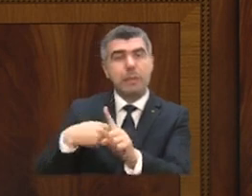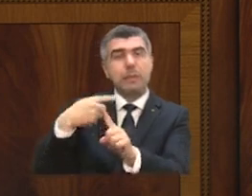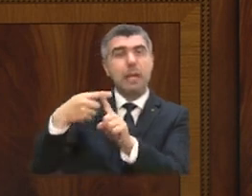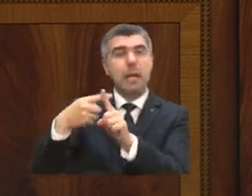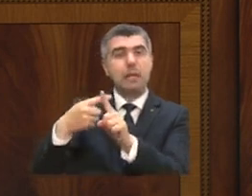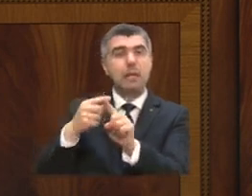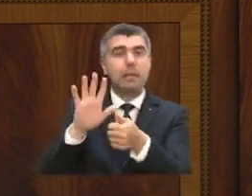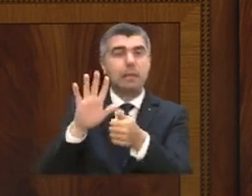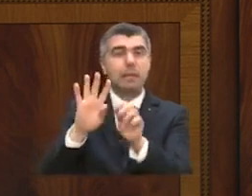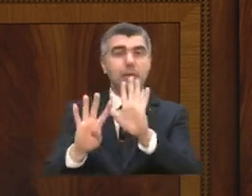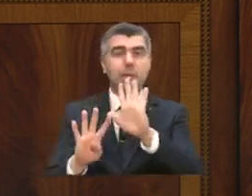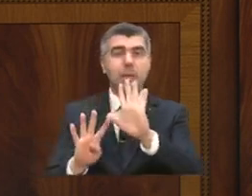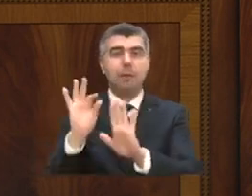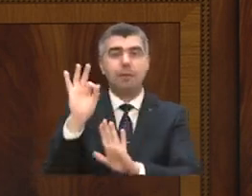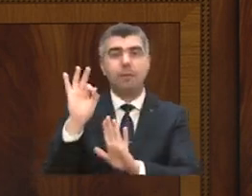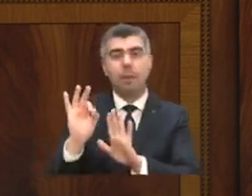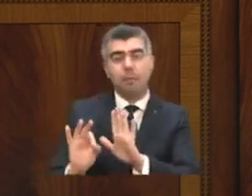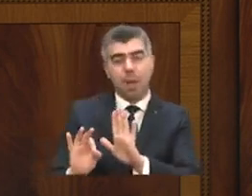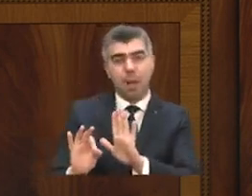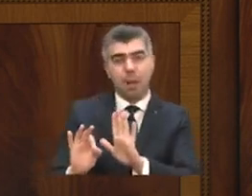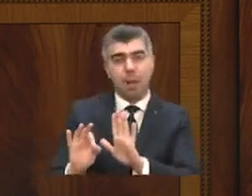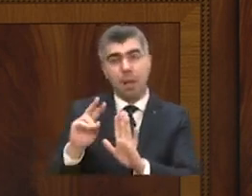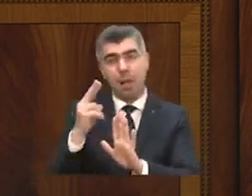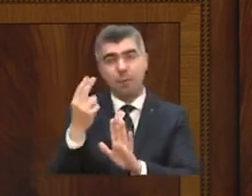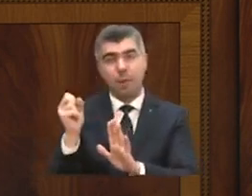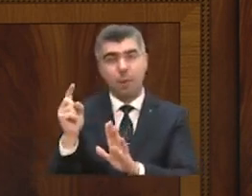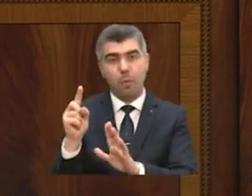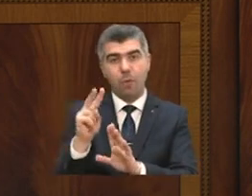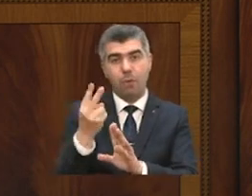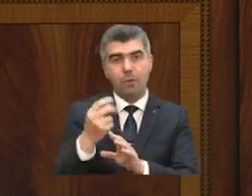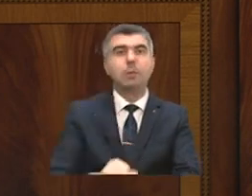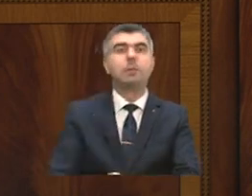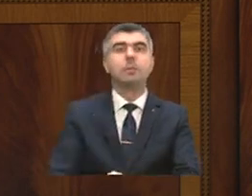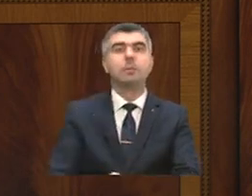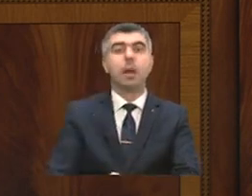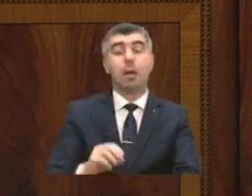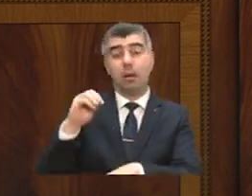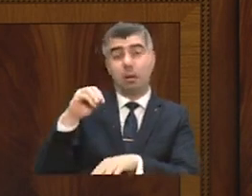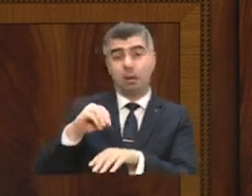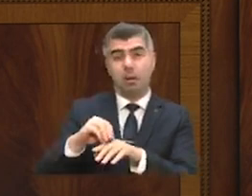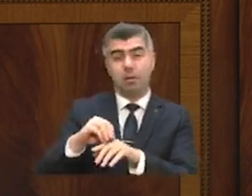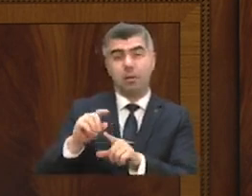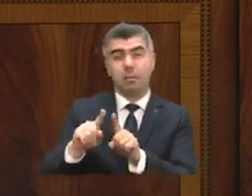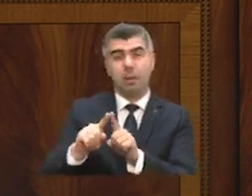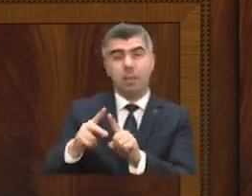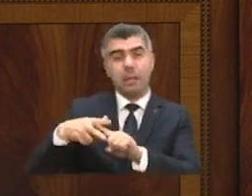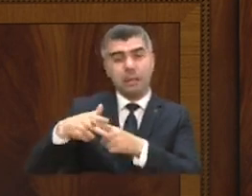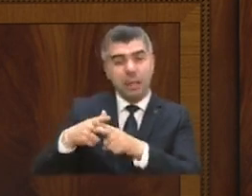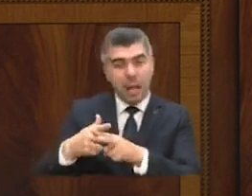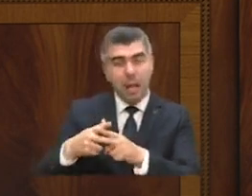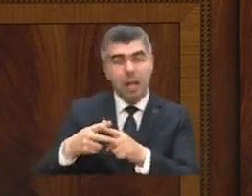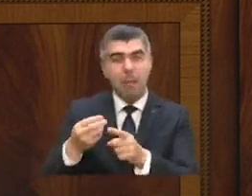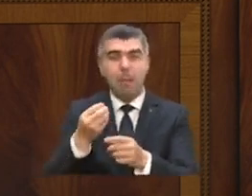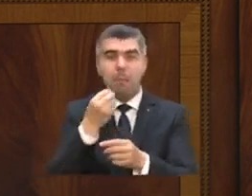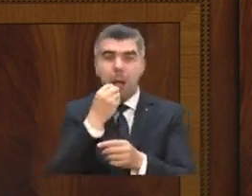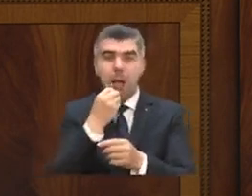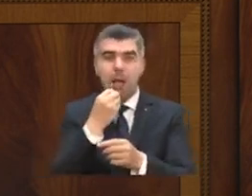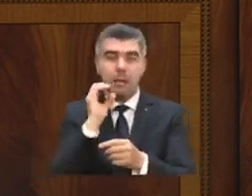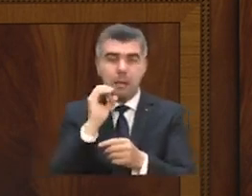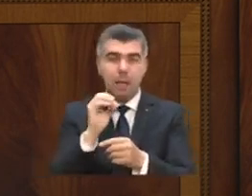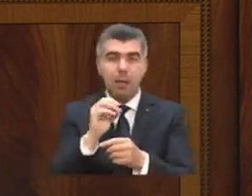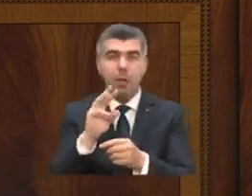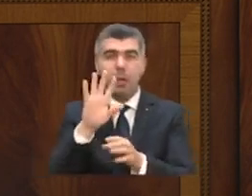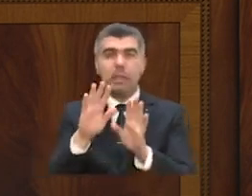96% بالنسبة ل 2021، كما ارتفعت صادرات الصناعات الغذائية ب